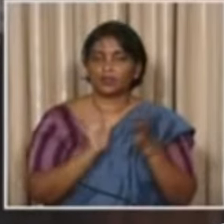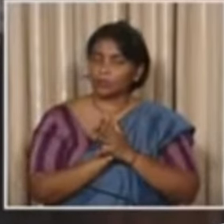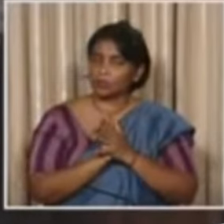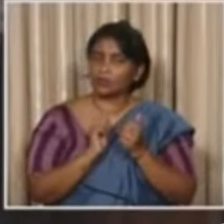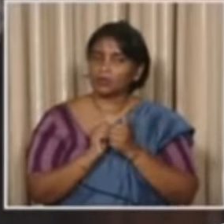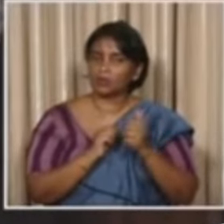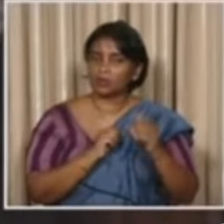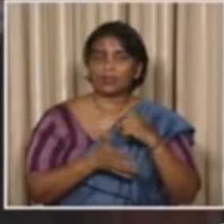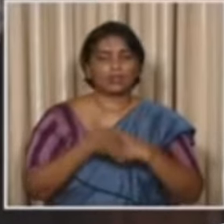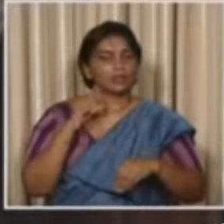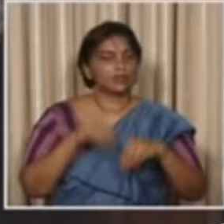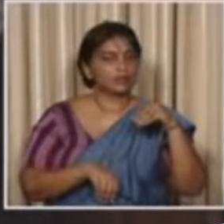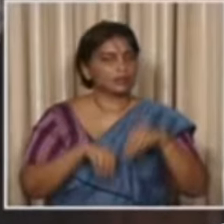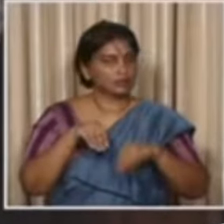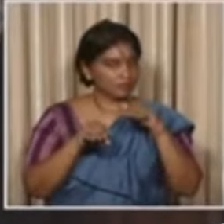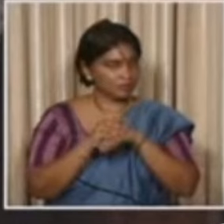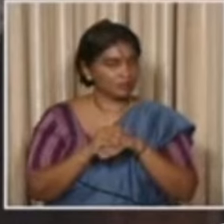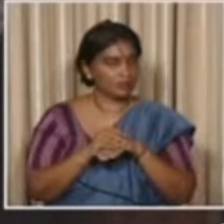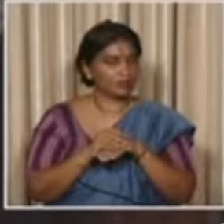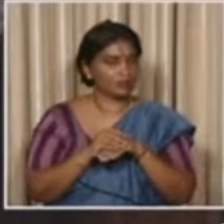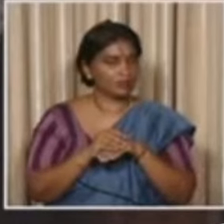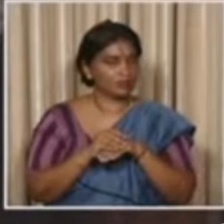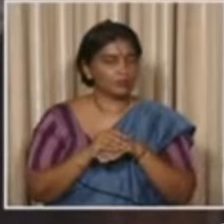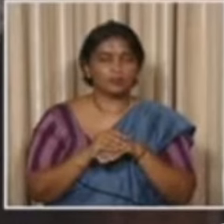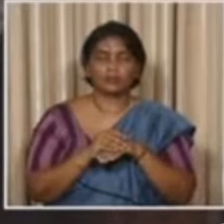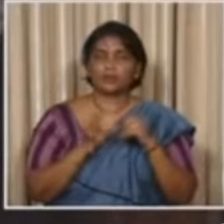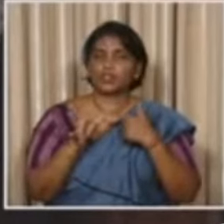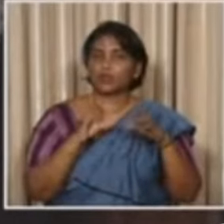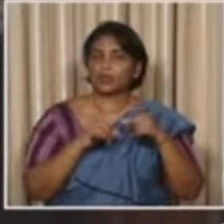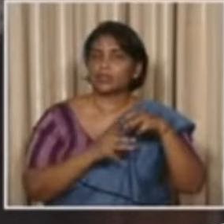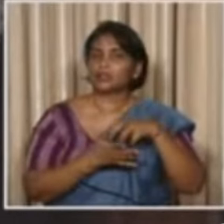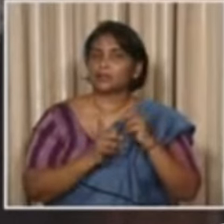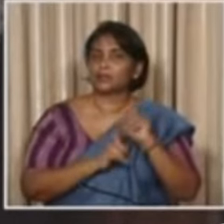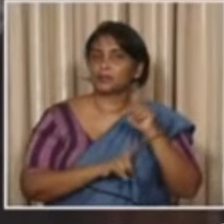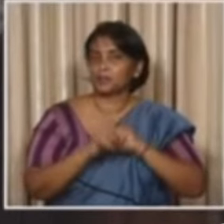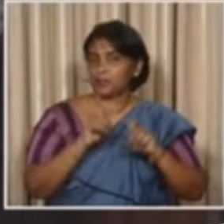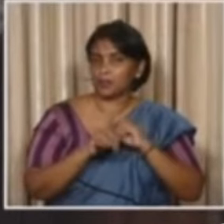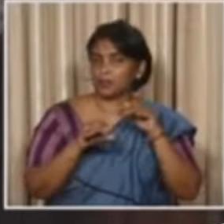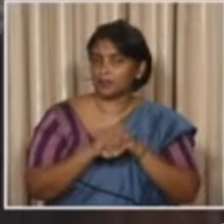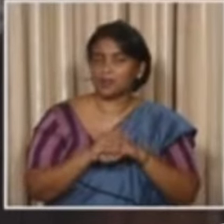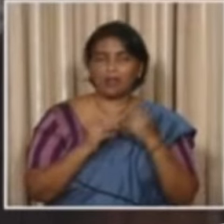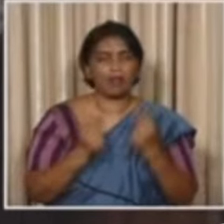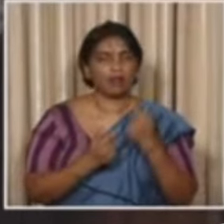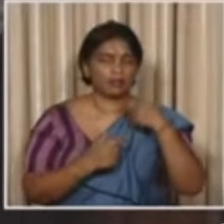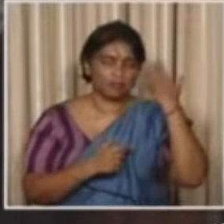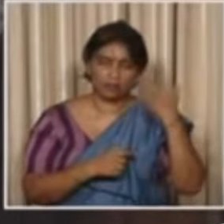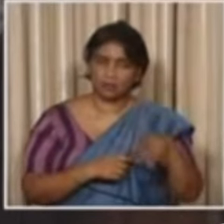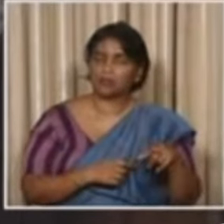සමකාලීන දේශපාලනයෙහි නියැලුව සිටි අනුරාපුර දිස්ත්‍රික් පාර්ලිමේන්තු මන්ත්‍රීවරයෙකු සිටි හදිසි අභා ප්‍රාප්ත